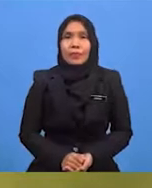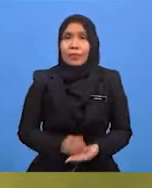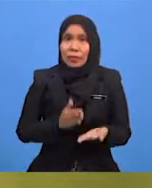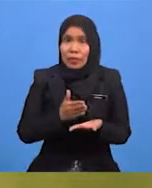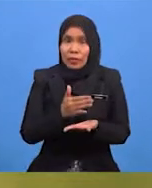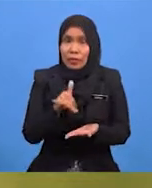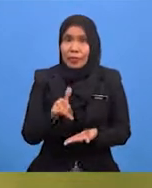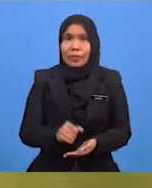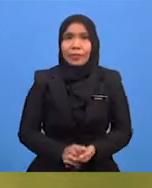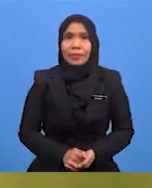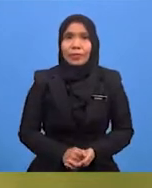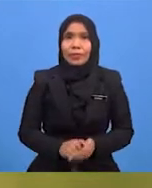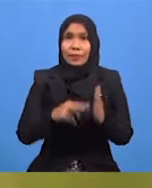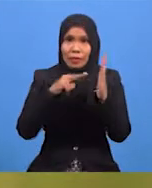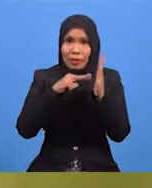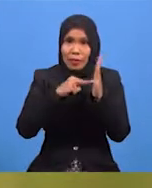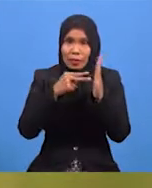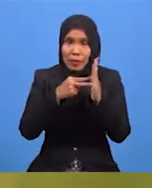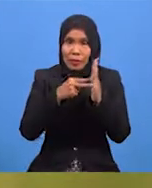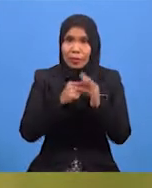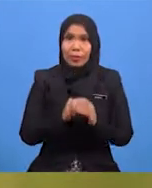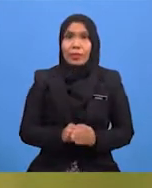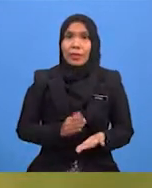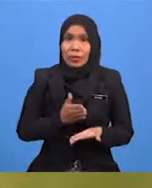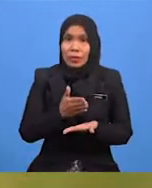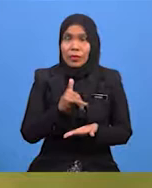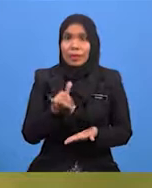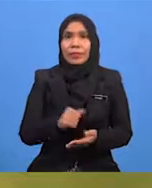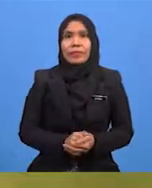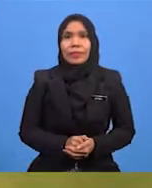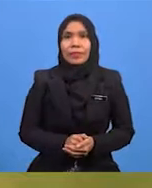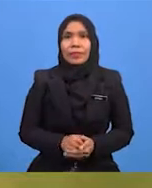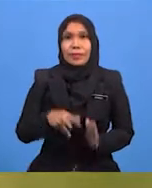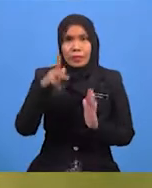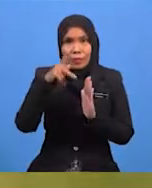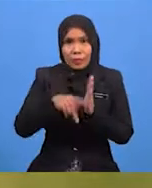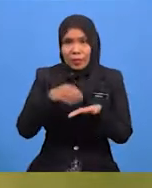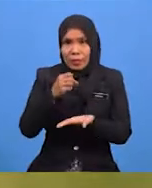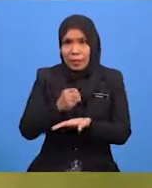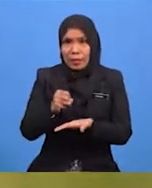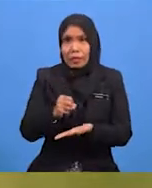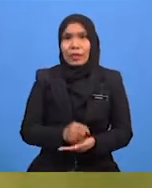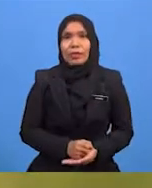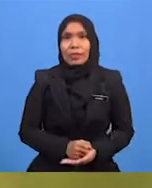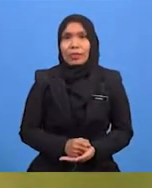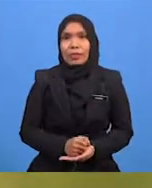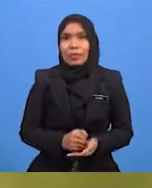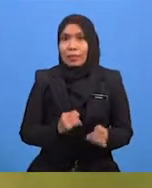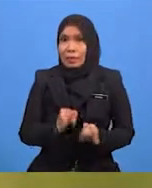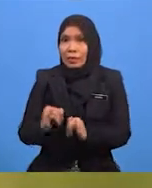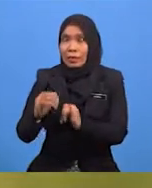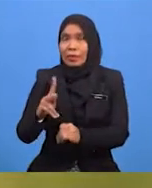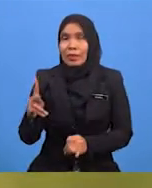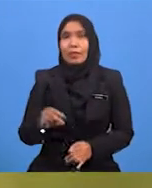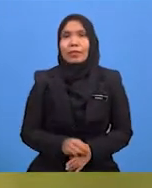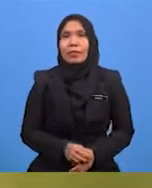kita lihat pula maksud bagi rangkap kedua. Penyajak mengizinkan anaknya